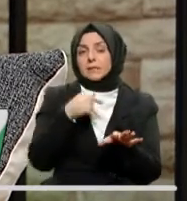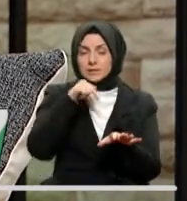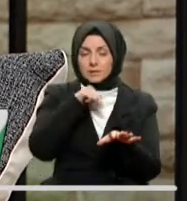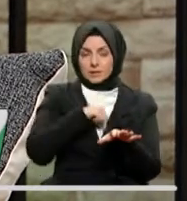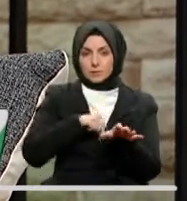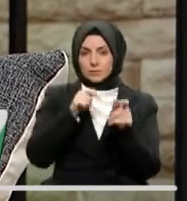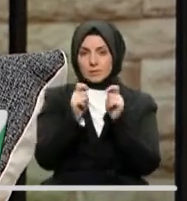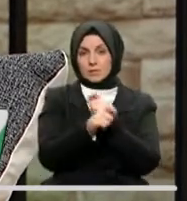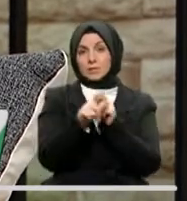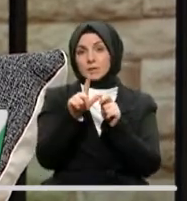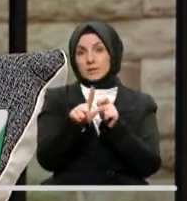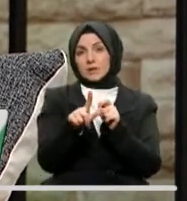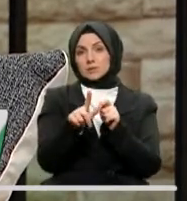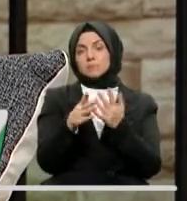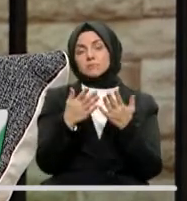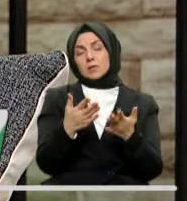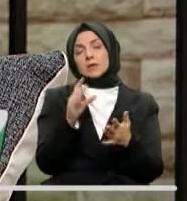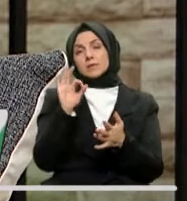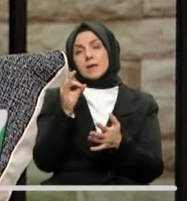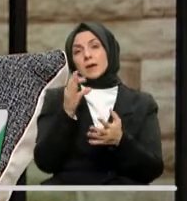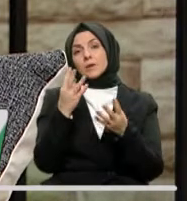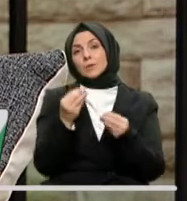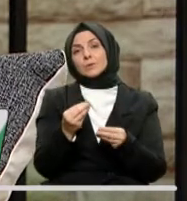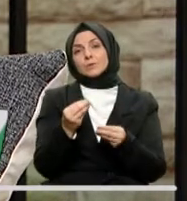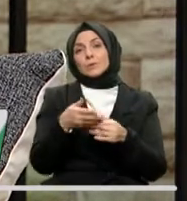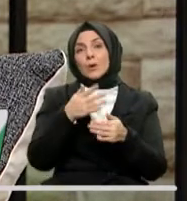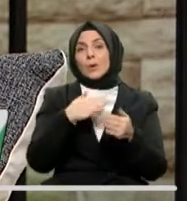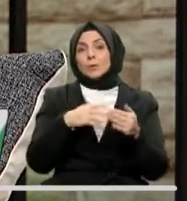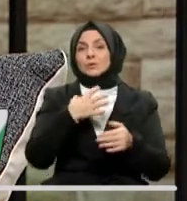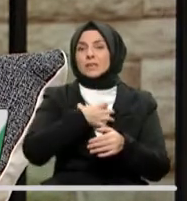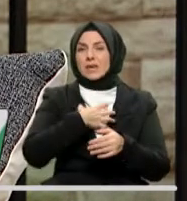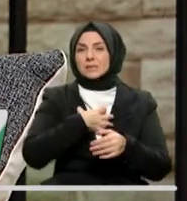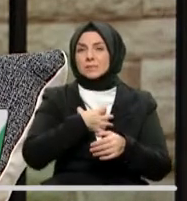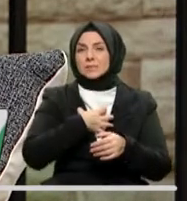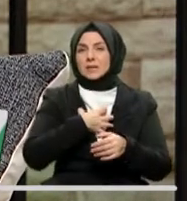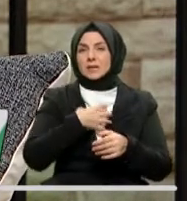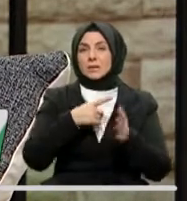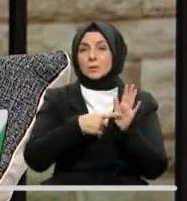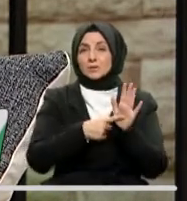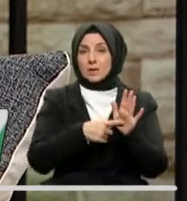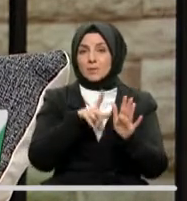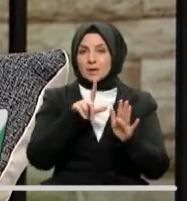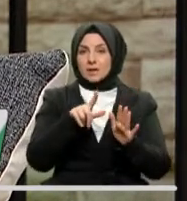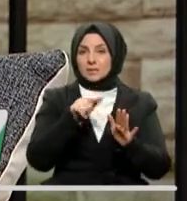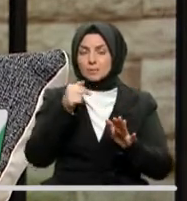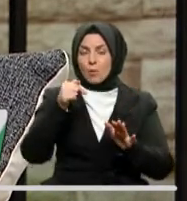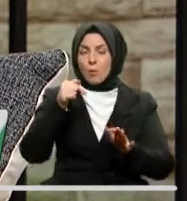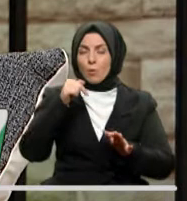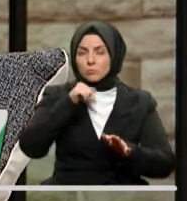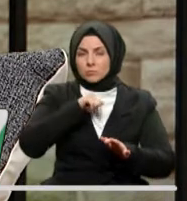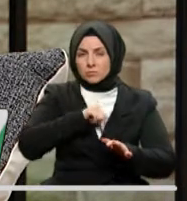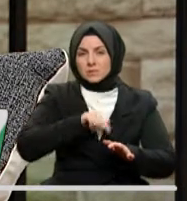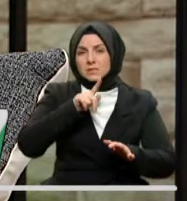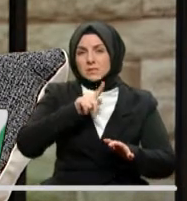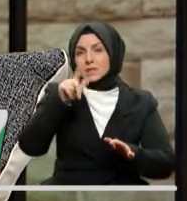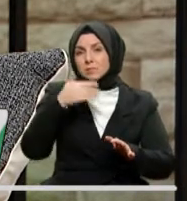miz lazım yani değerli olduğumuzu Önce biz kendimiz kendimize kanıtlayacak içses Likya ilk başta 3 sesi bir o lazım ya